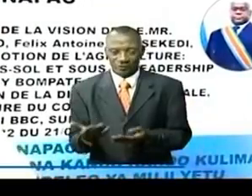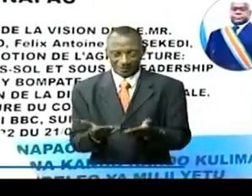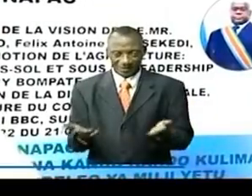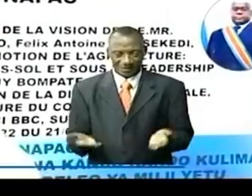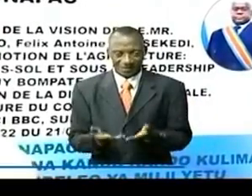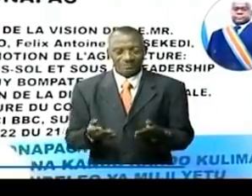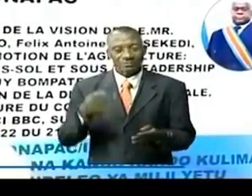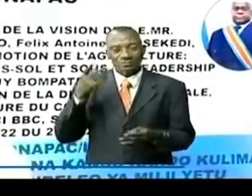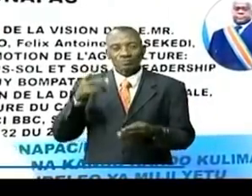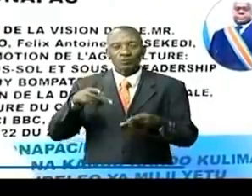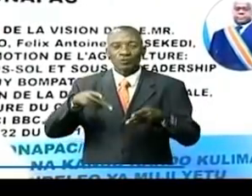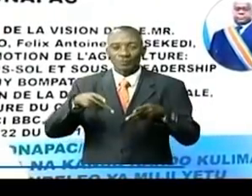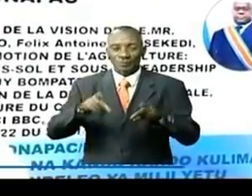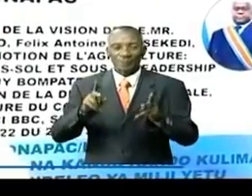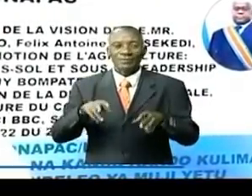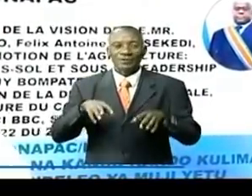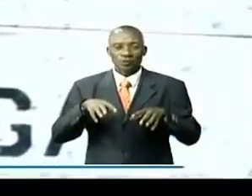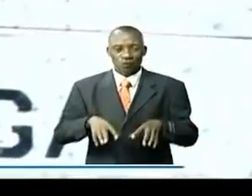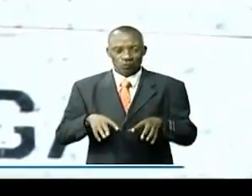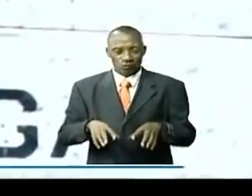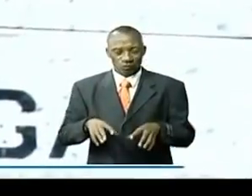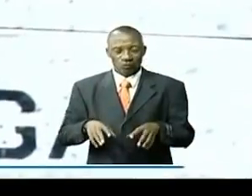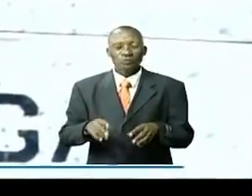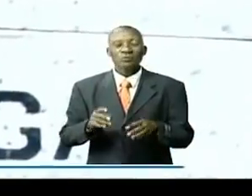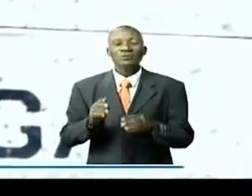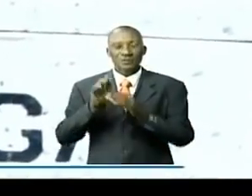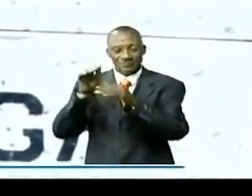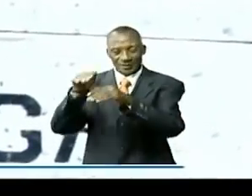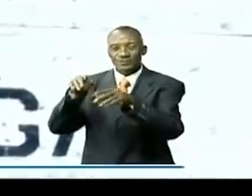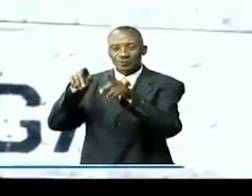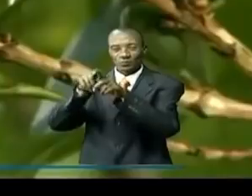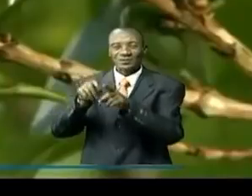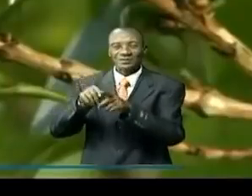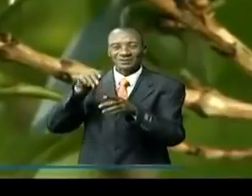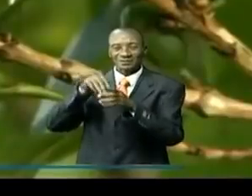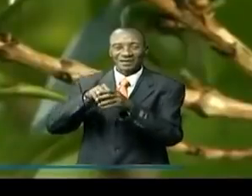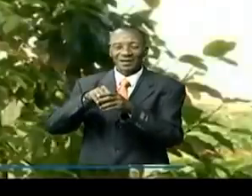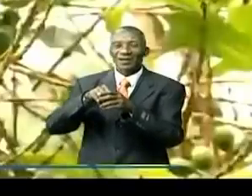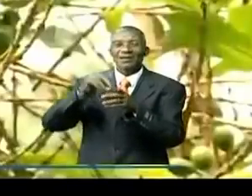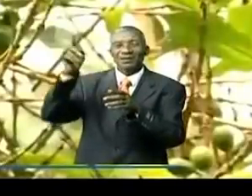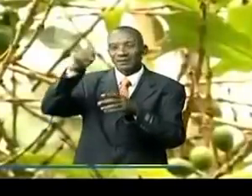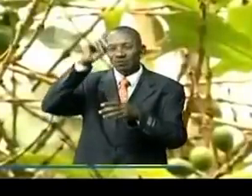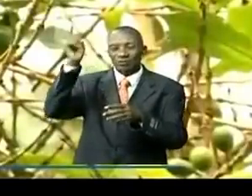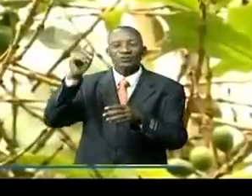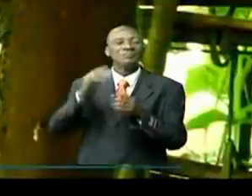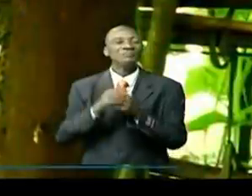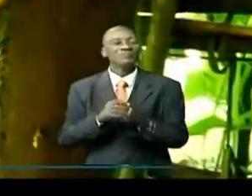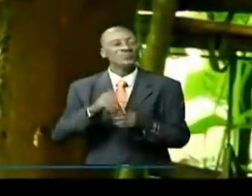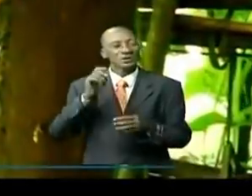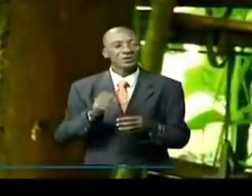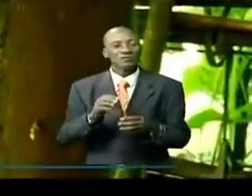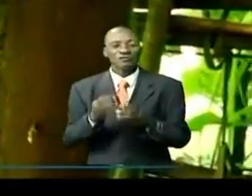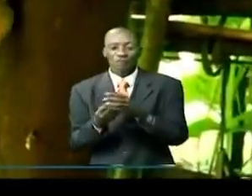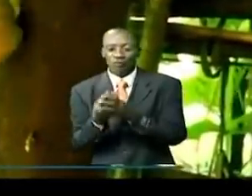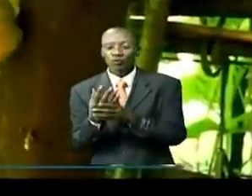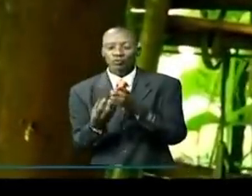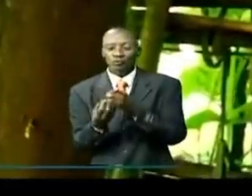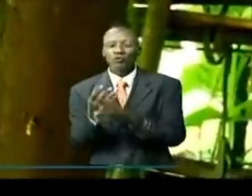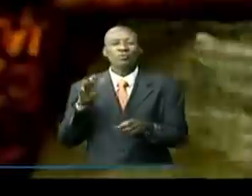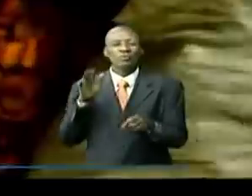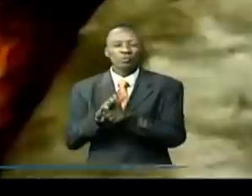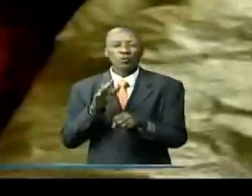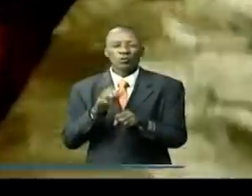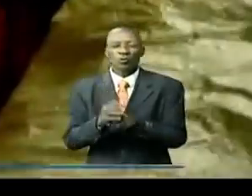RDC puisse paraître dans les statistiques mondiales. Boga et ses environs produisent une quantité importante de café cacao, mais